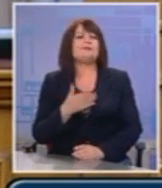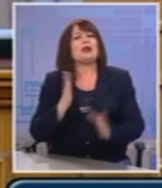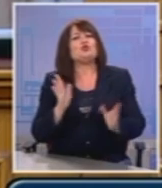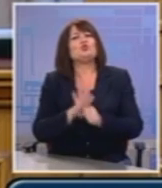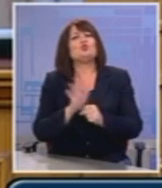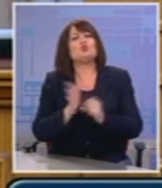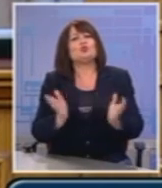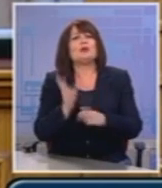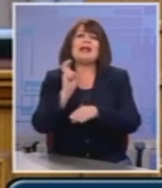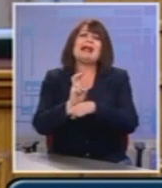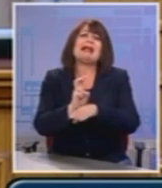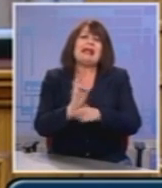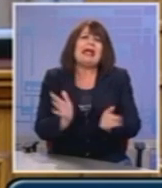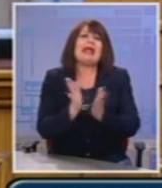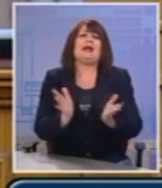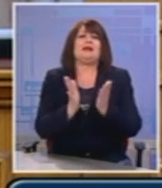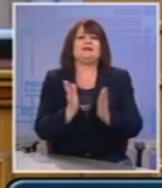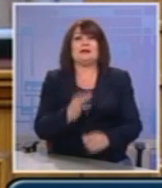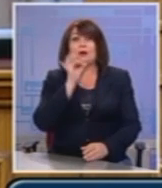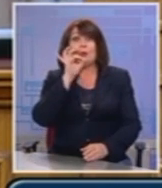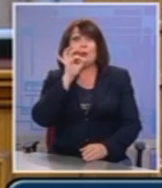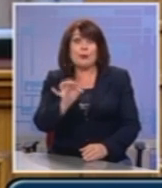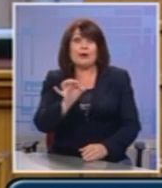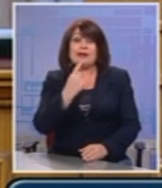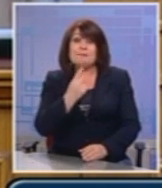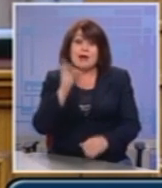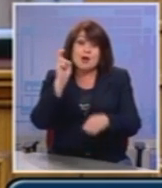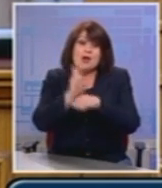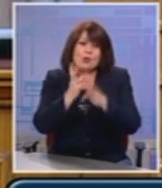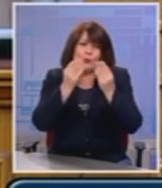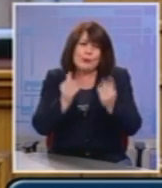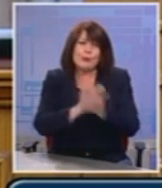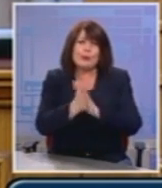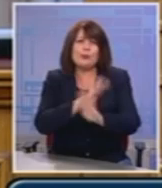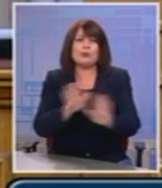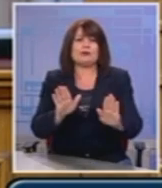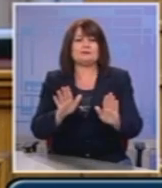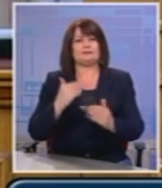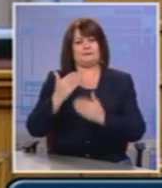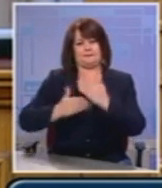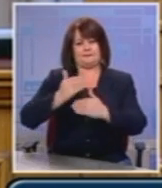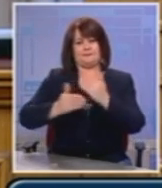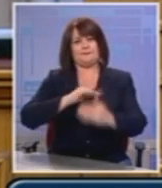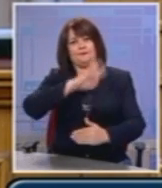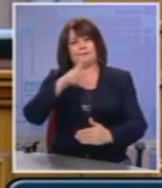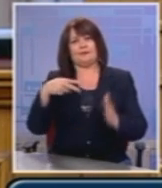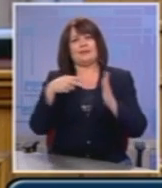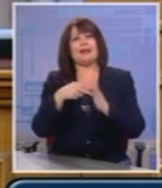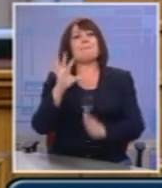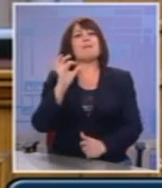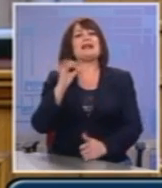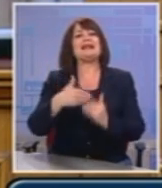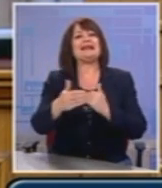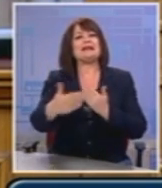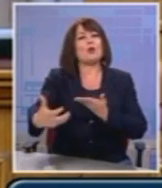είχανε μείνει αυτά που είχανε μείνει ξεκίνησαν με μηδέν και ξεκίνησαν με μία διαδικασία μέχρι το 2050 αυτά θα